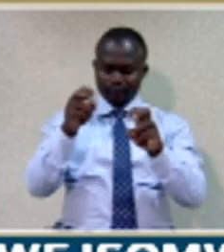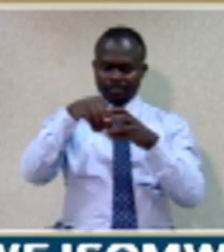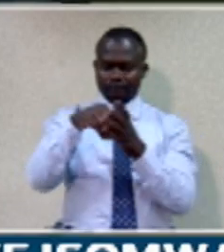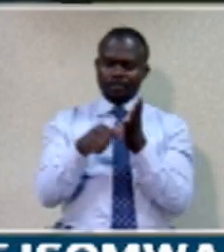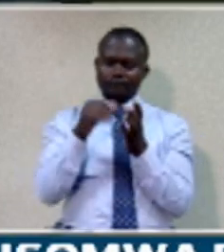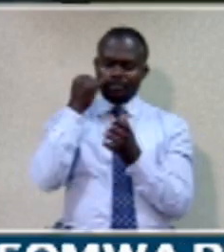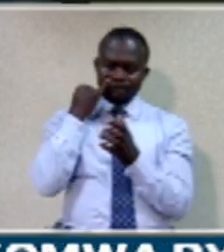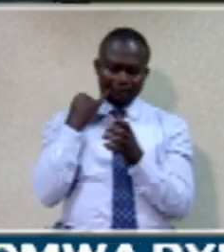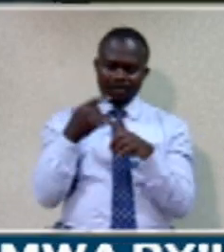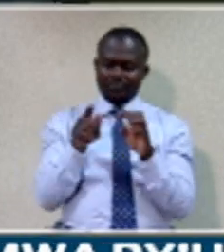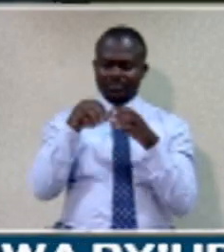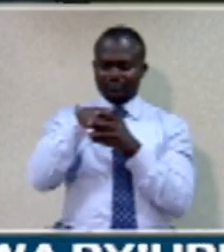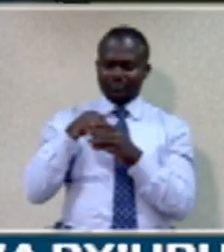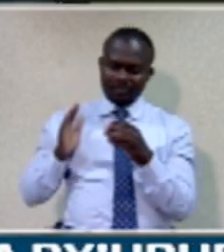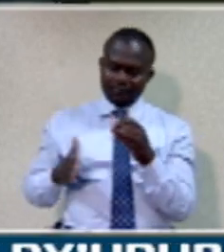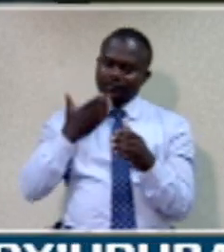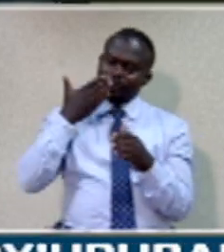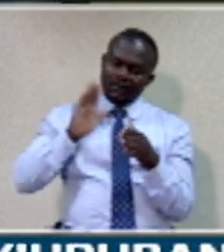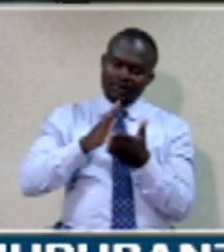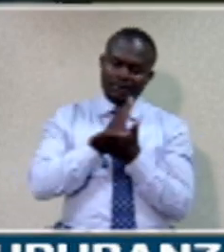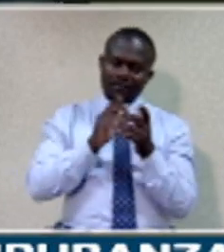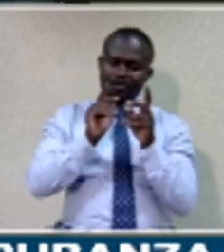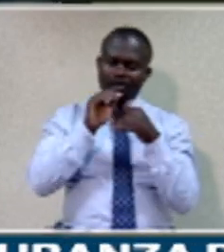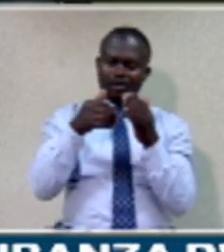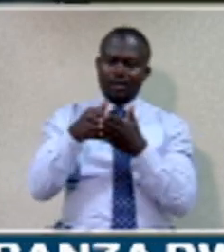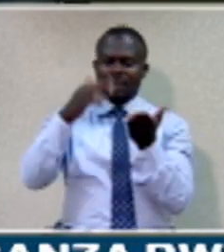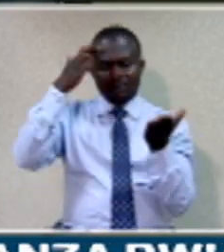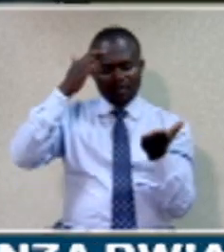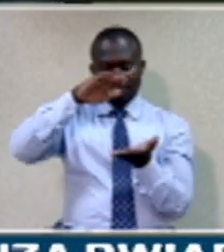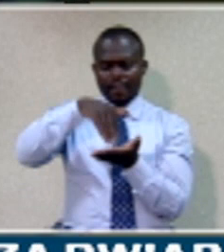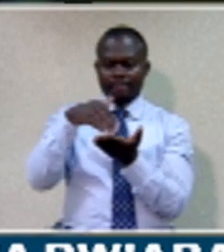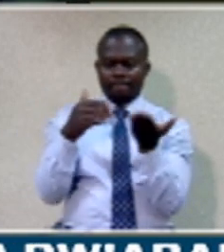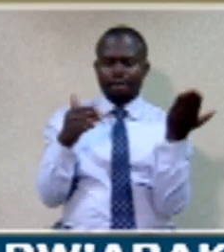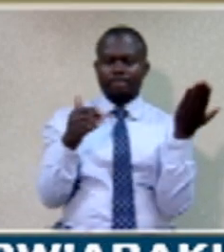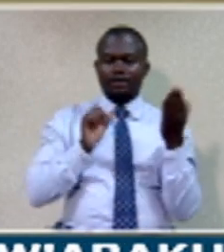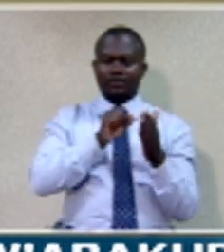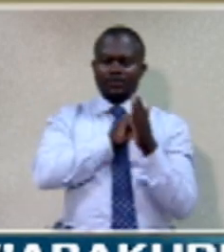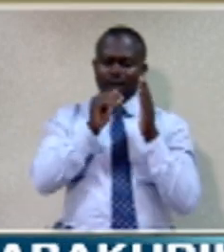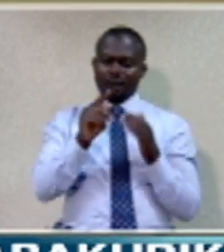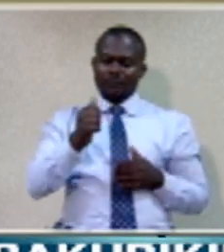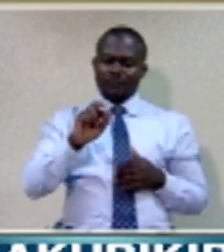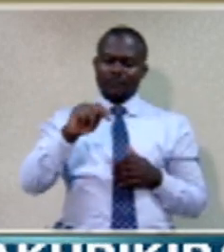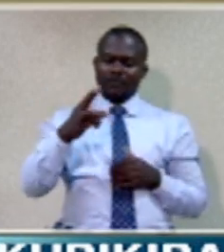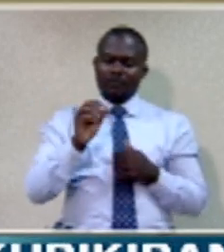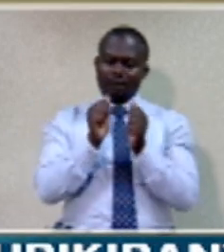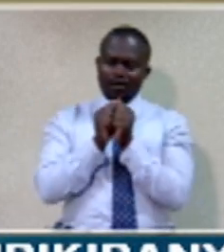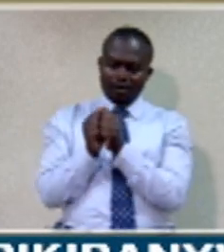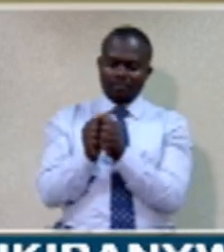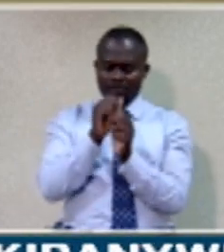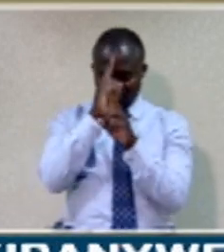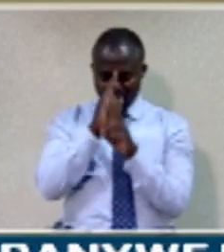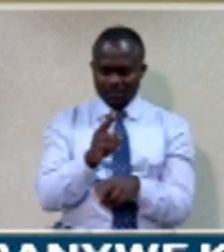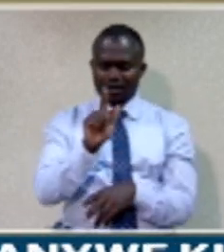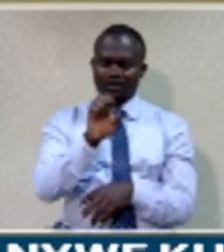ibibazo bitandukanye birimo n'imyitwarire mibi y'amwe mu baturage kuri izi nzibutso. Aba ni Senateri Karangwa Kirizo Roge na mugenzi we